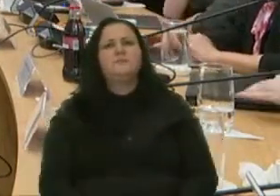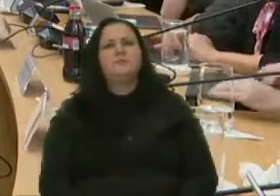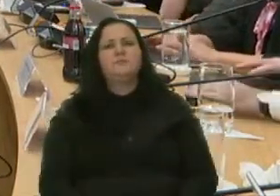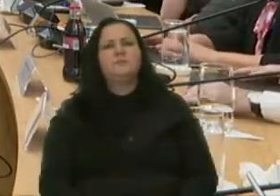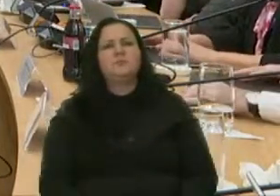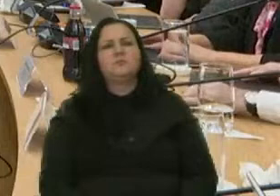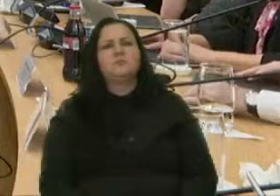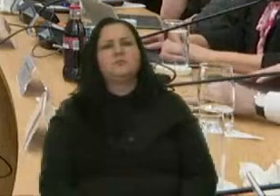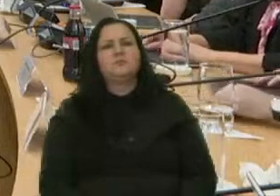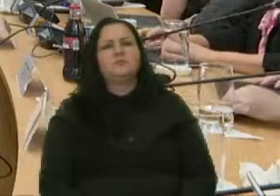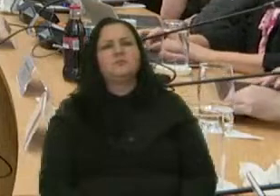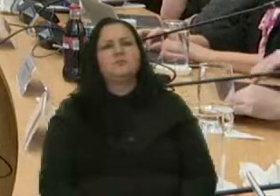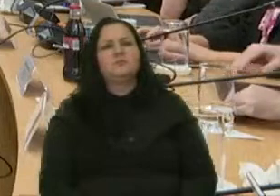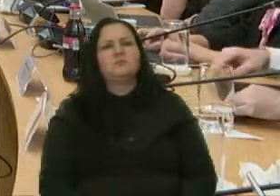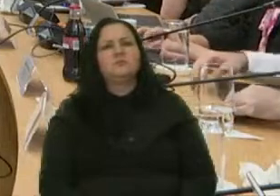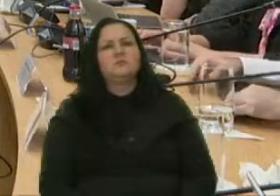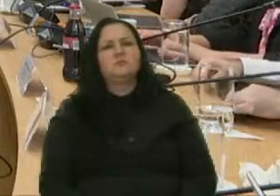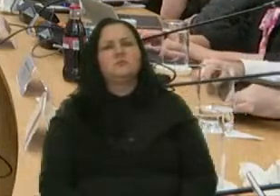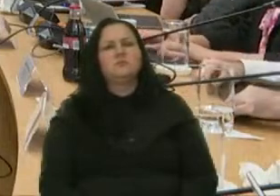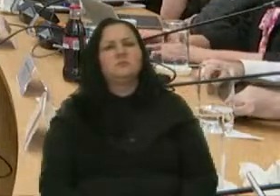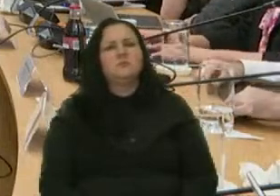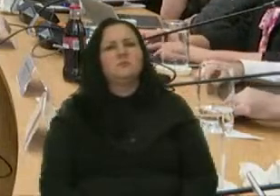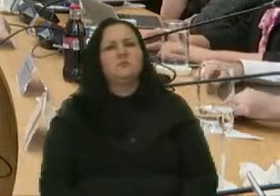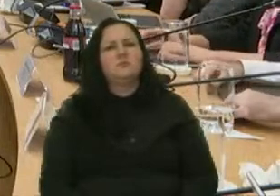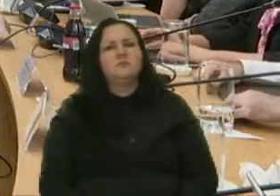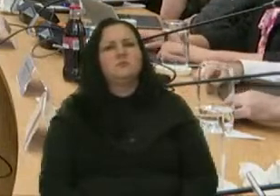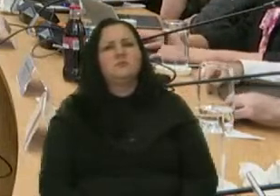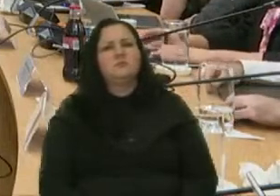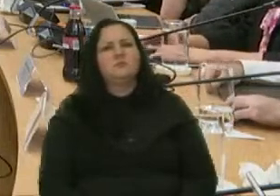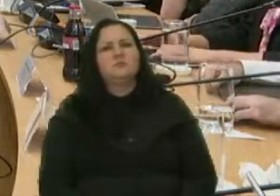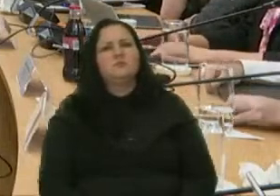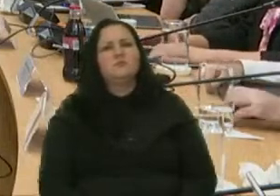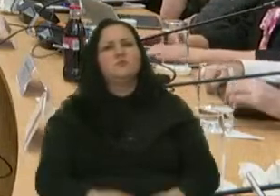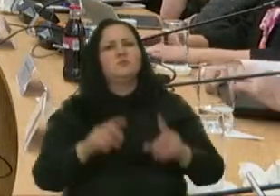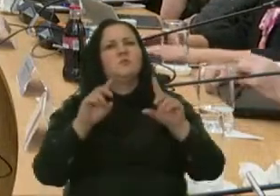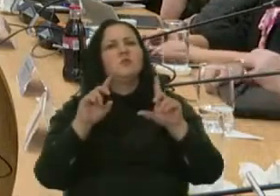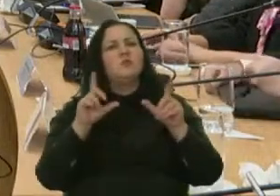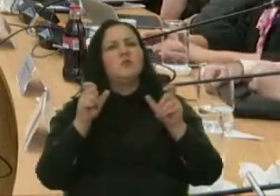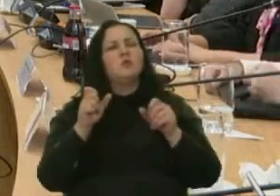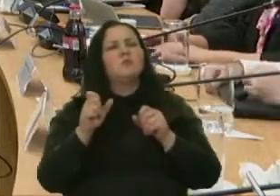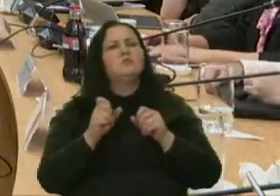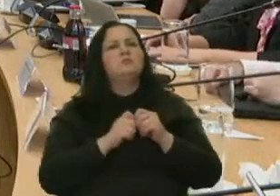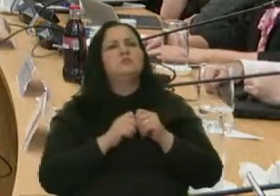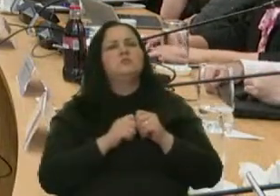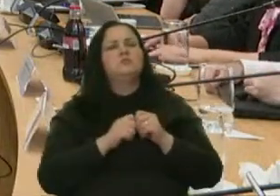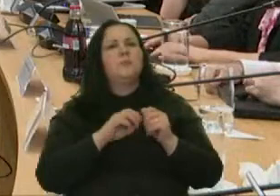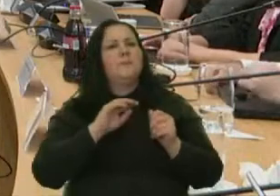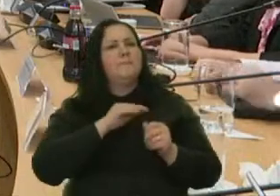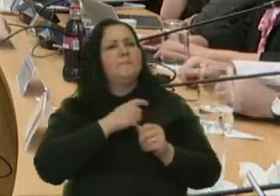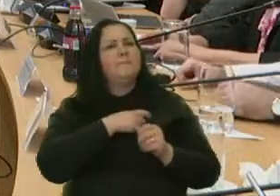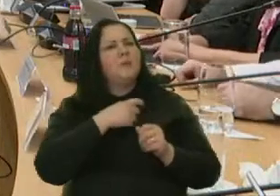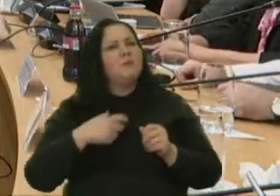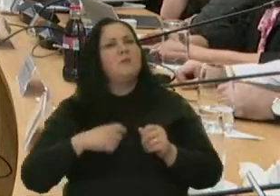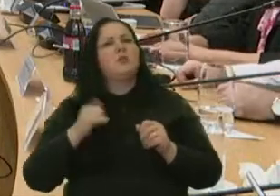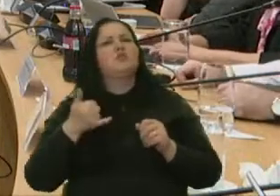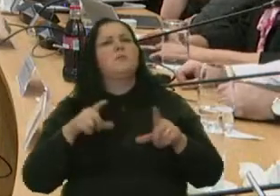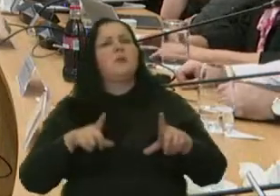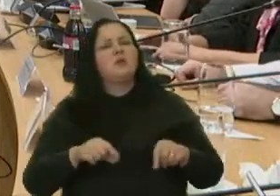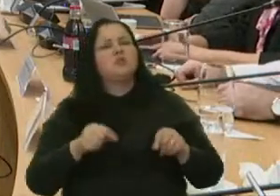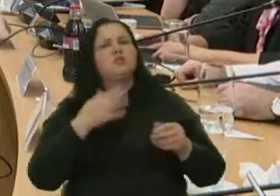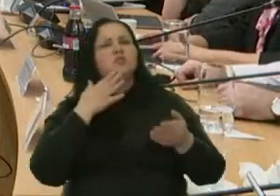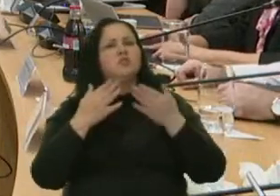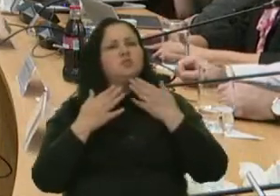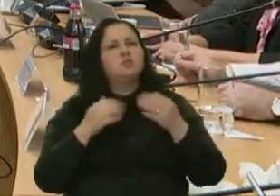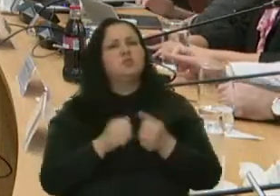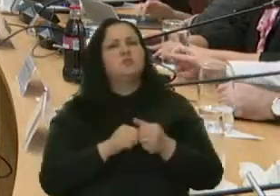lucruri domnul consilier mătușan Vă rog domnul viceprimar domnul președinte de ședință Domnule primar